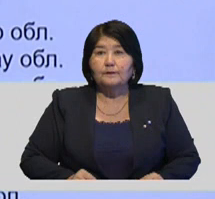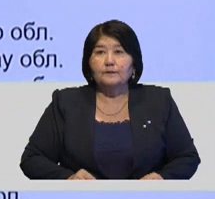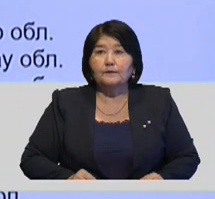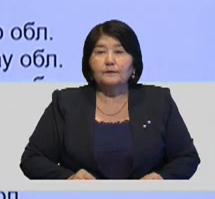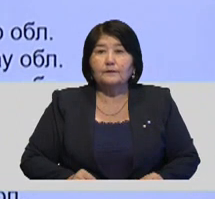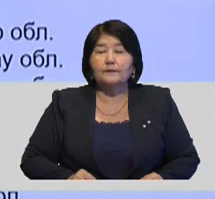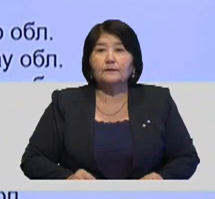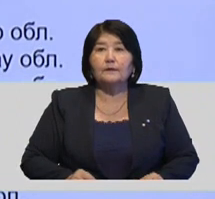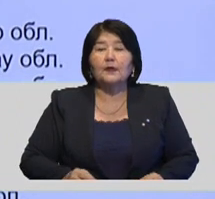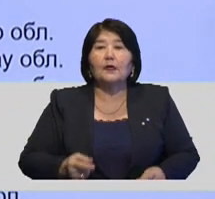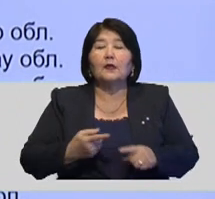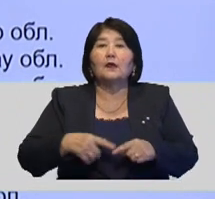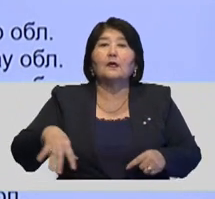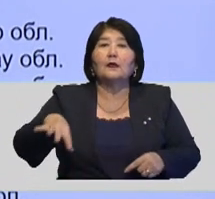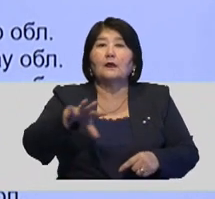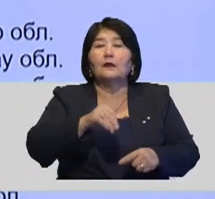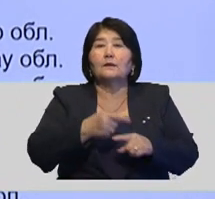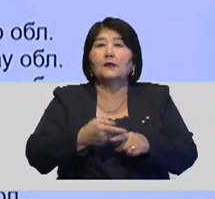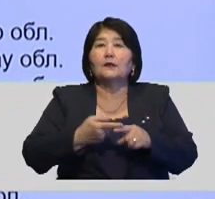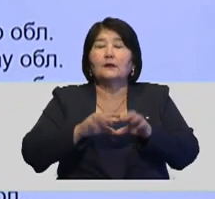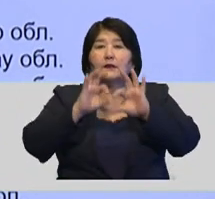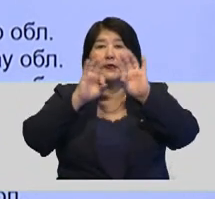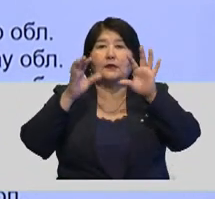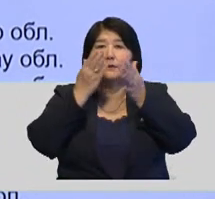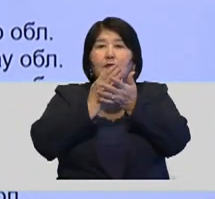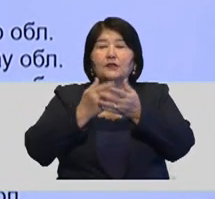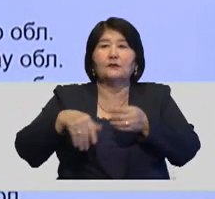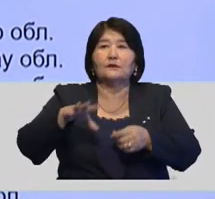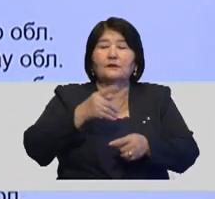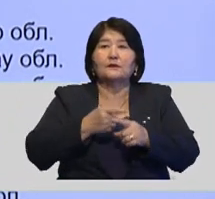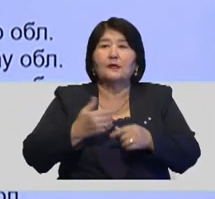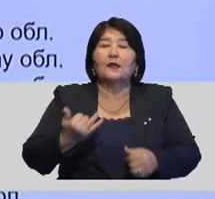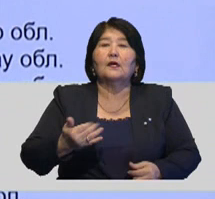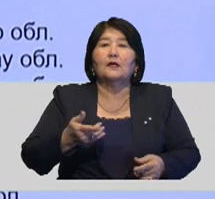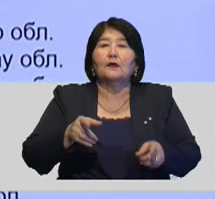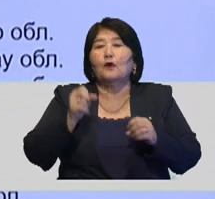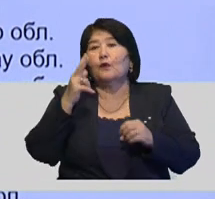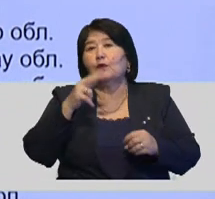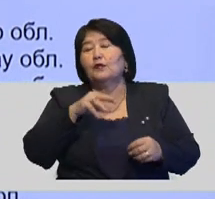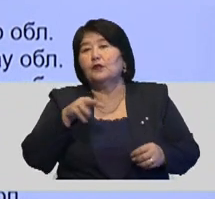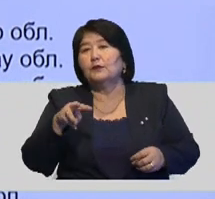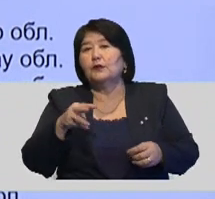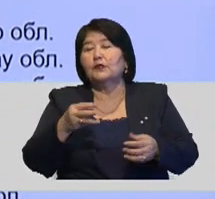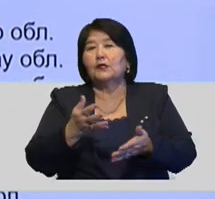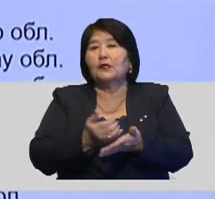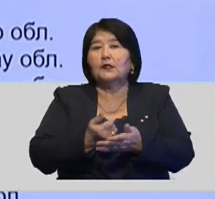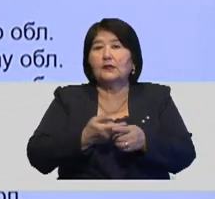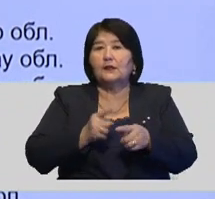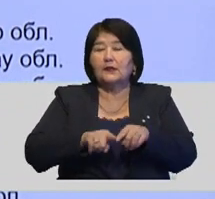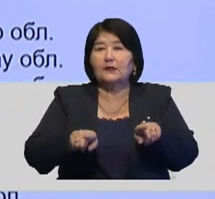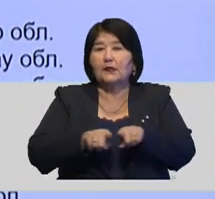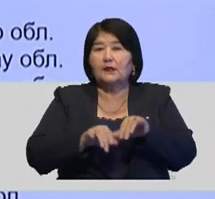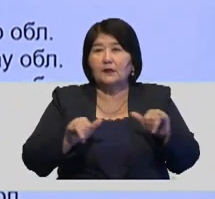өсім сақталып отыр. Өндіріс көлемі 3.4%-ке өсті. Көрсеткіштің өсуі 13 өңірде тіркелді. Соның ішінде ең